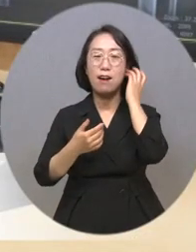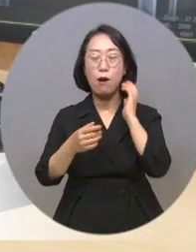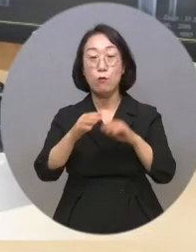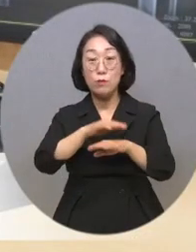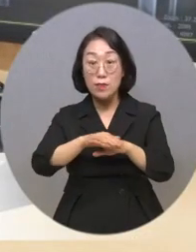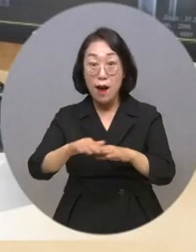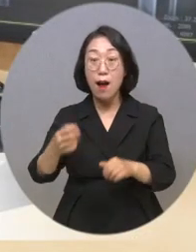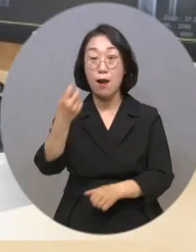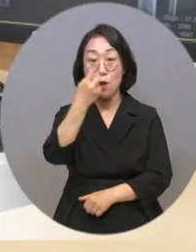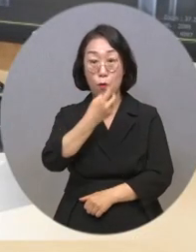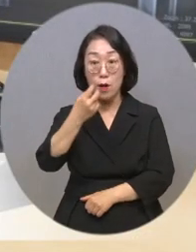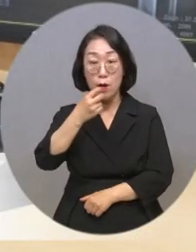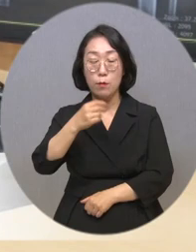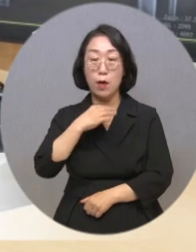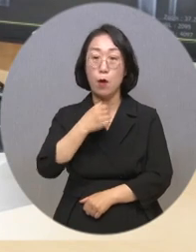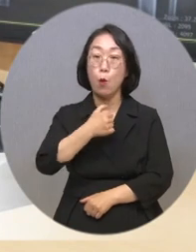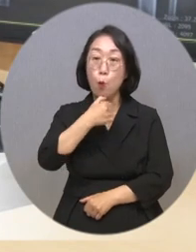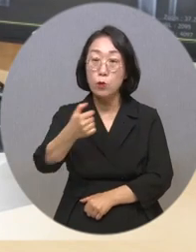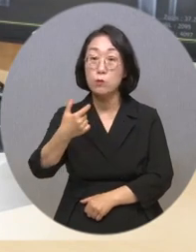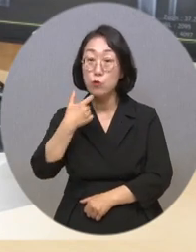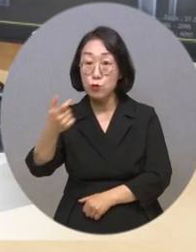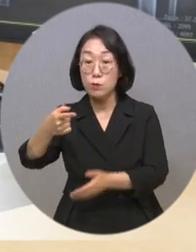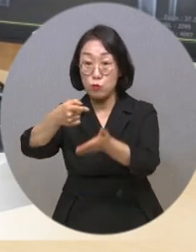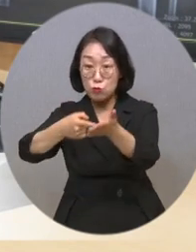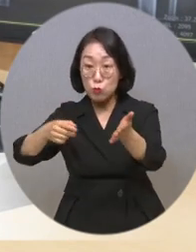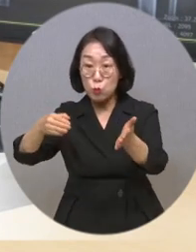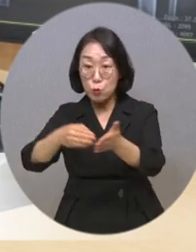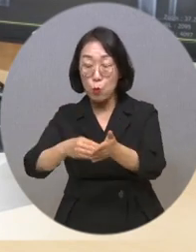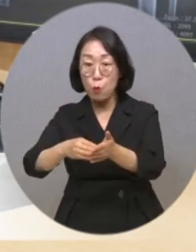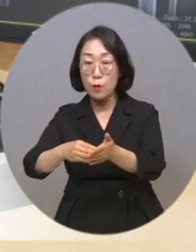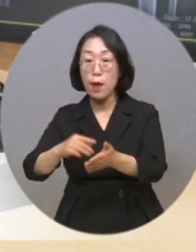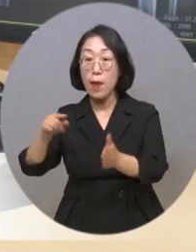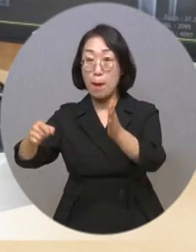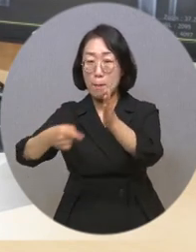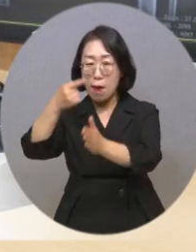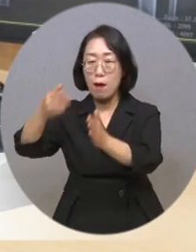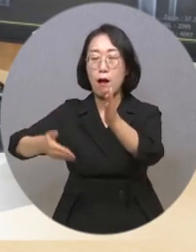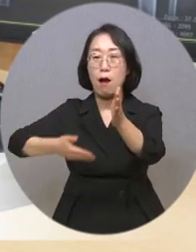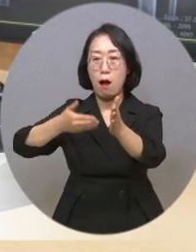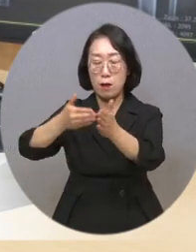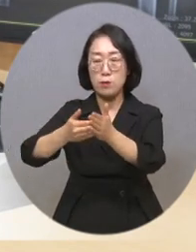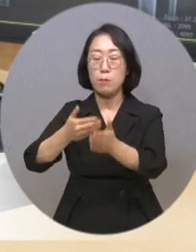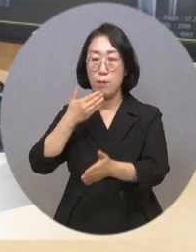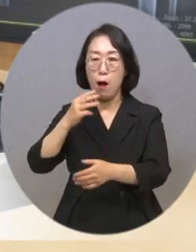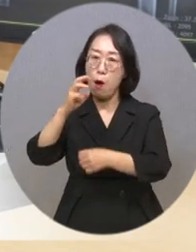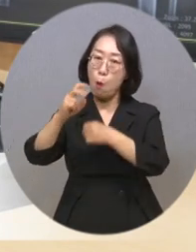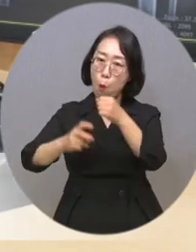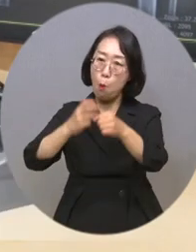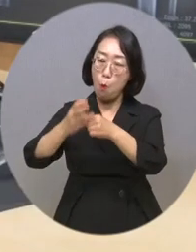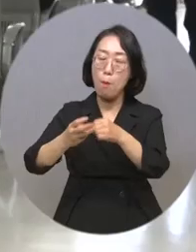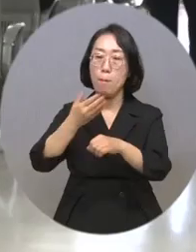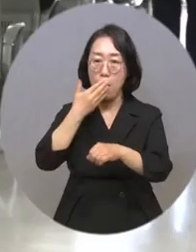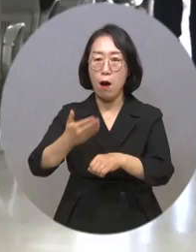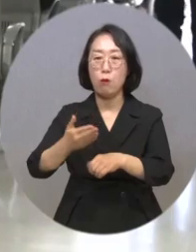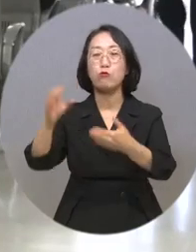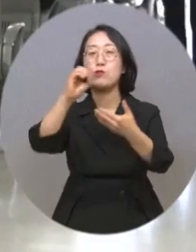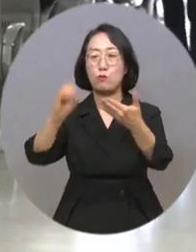잘하면 50세, 60세라도 혹시 100살 넘게 살아도 일생을 쓸 수 있는 확률이